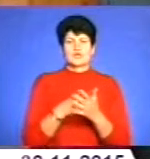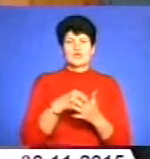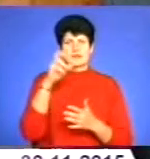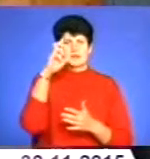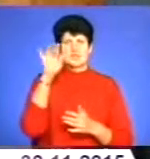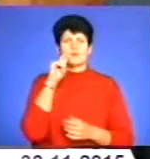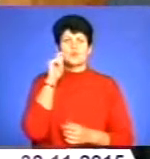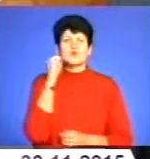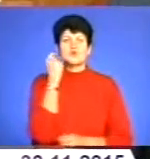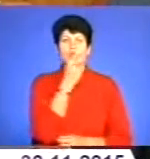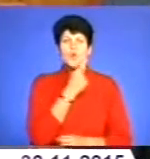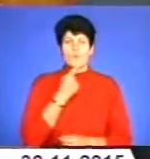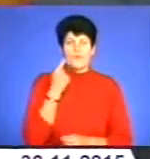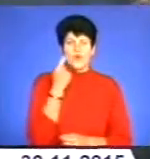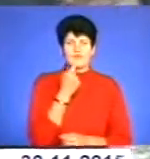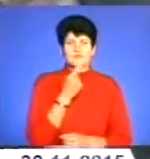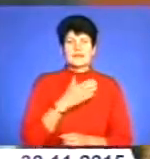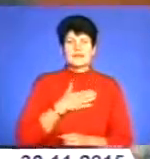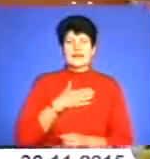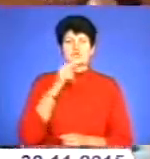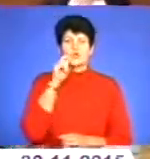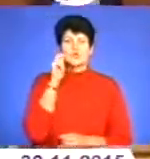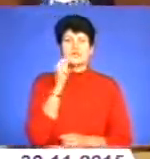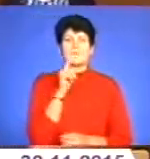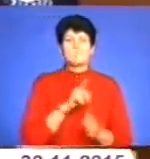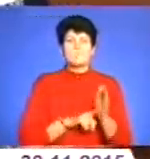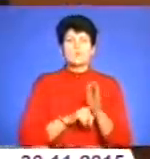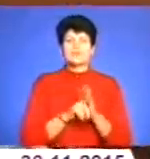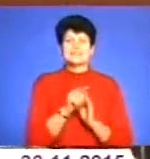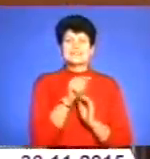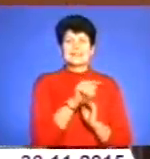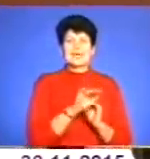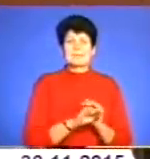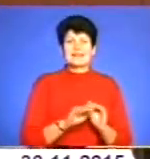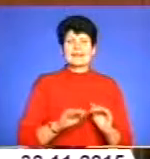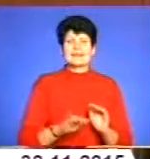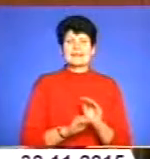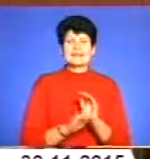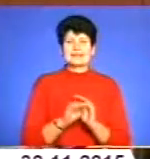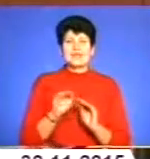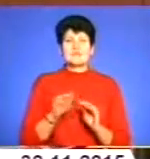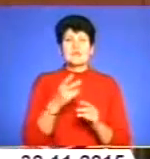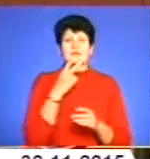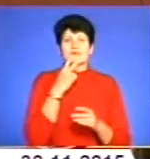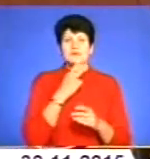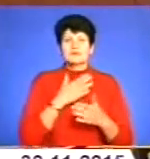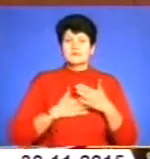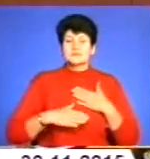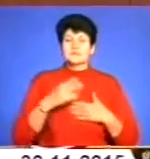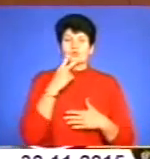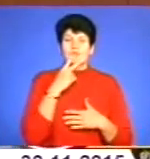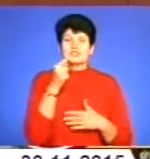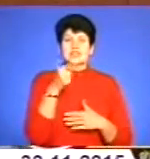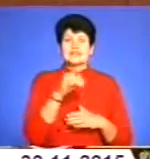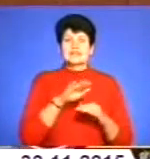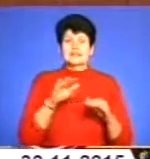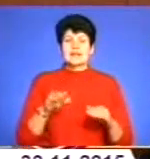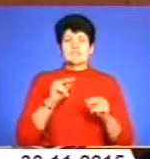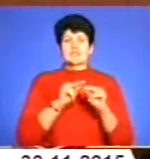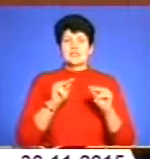української мови. І наша Україна саме починається з таких маленьких дітей. Відрадно бачити маленьких дітей, їхніх вчителів, їхніх батьків,